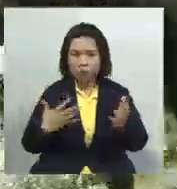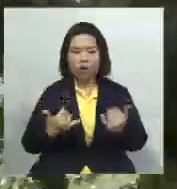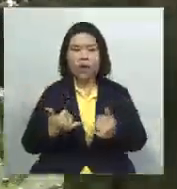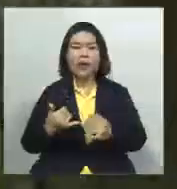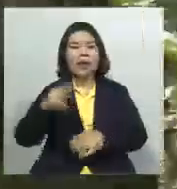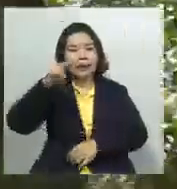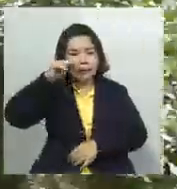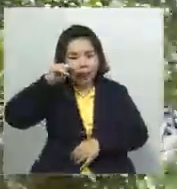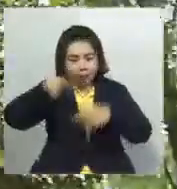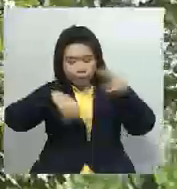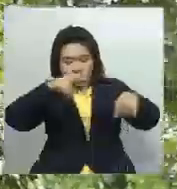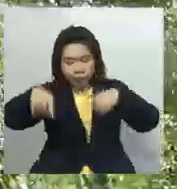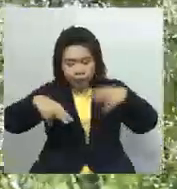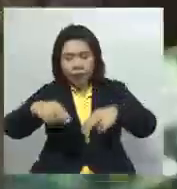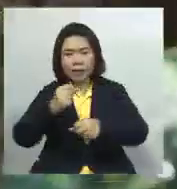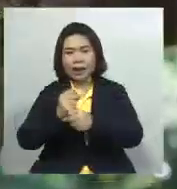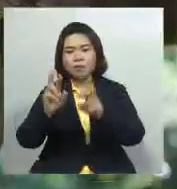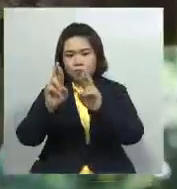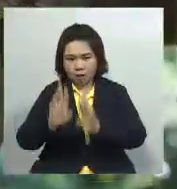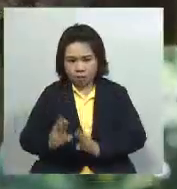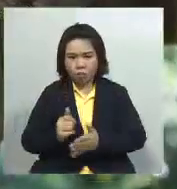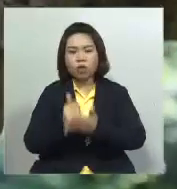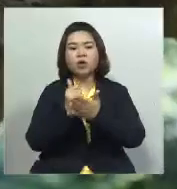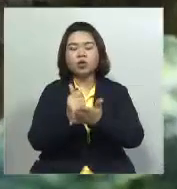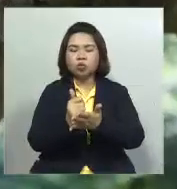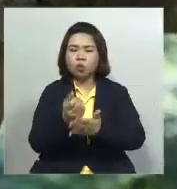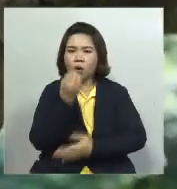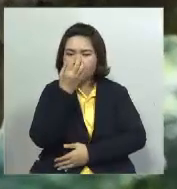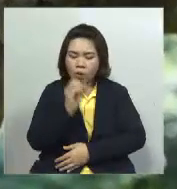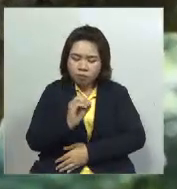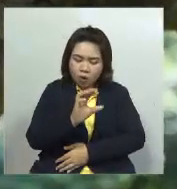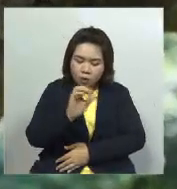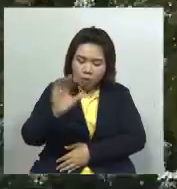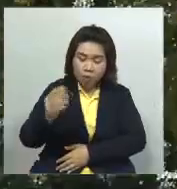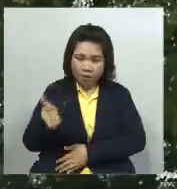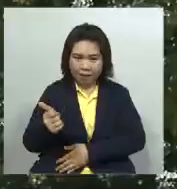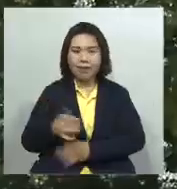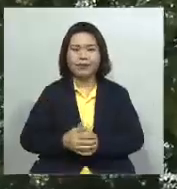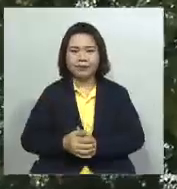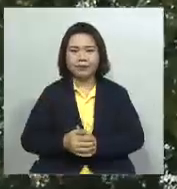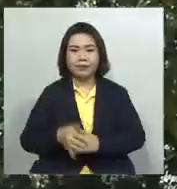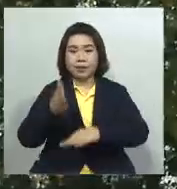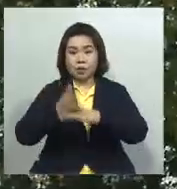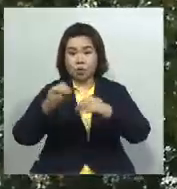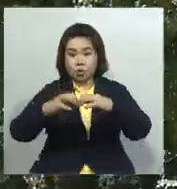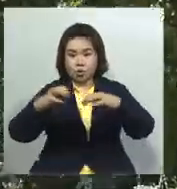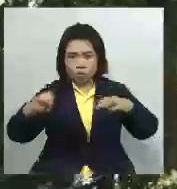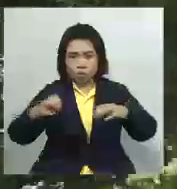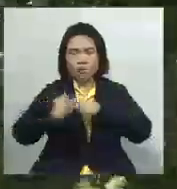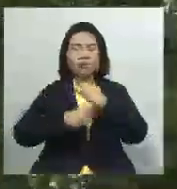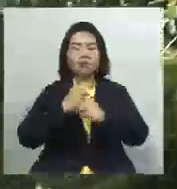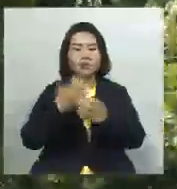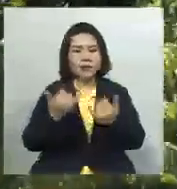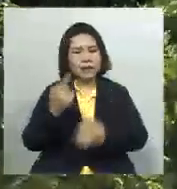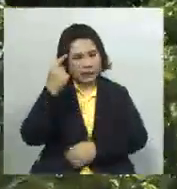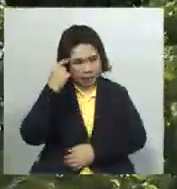น้ำทำให้มีน้ำเพียงพอที่จะทำให้ทุเรียนสามารถออกดอกได้ส่วนผลทุเรียนในอำเภอกรงปีนังคาดว่าปีนี้น่าจ